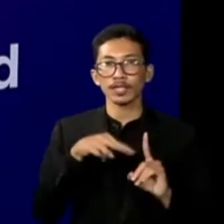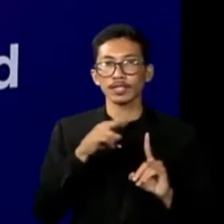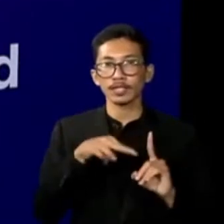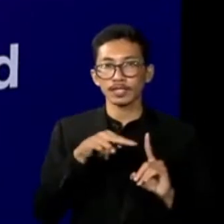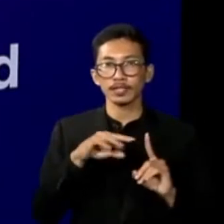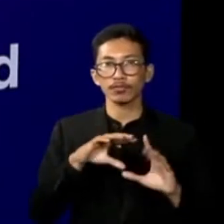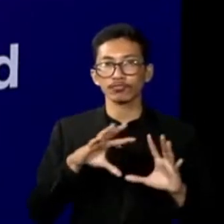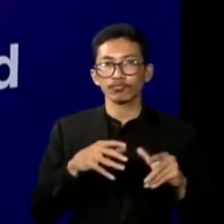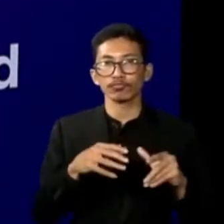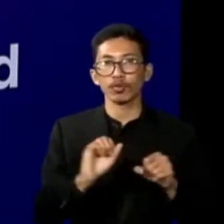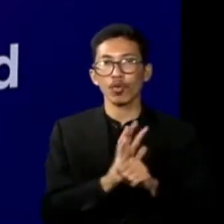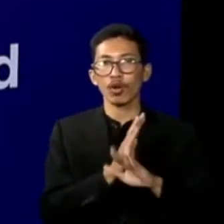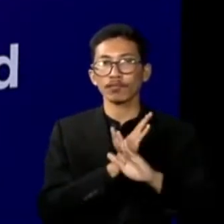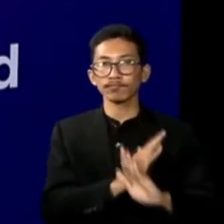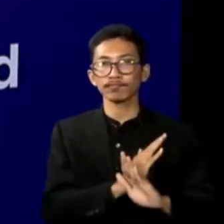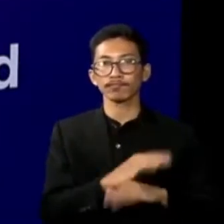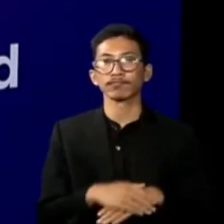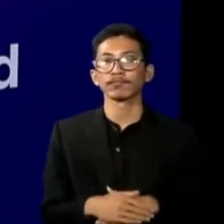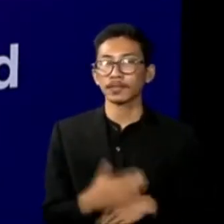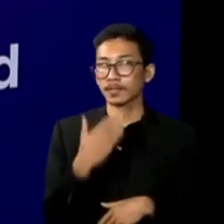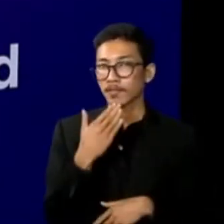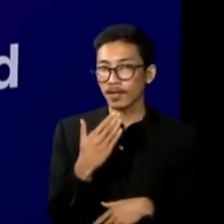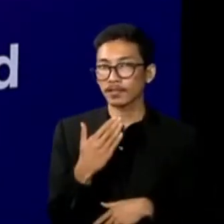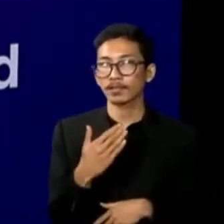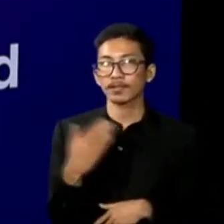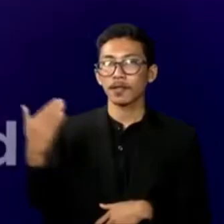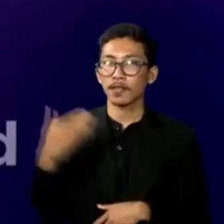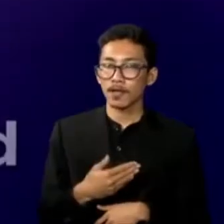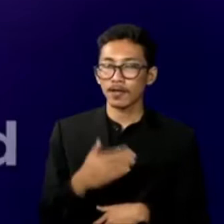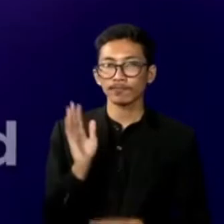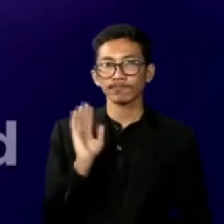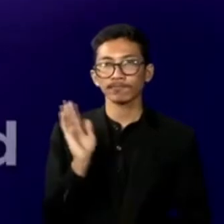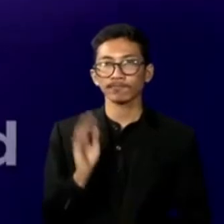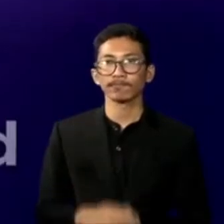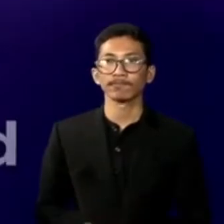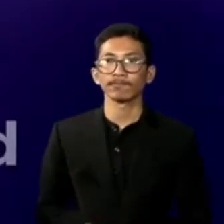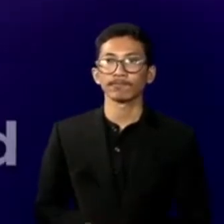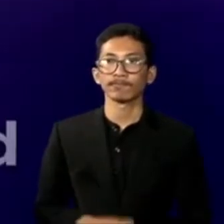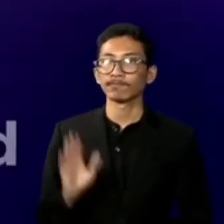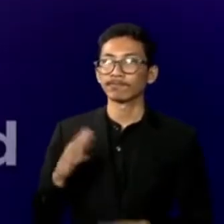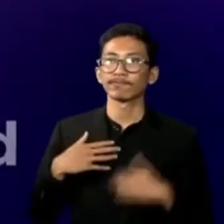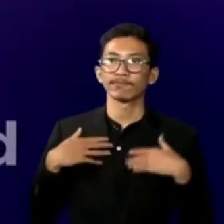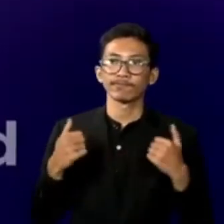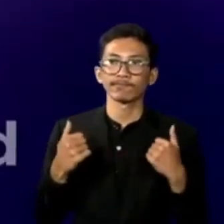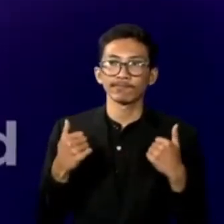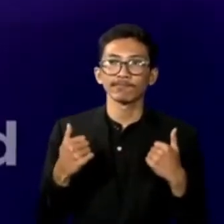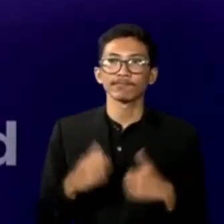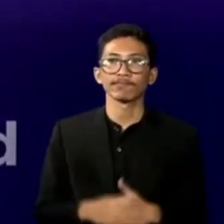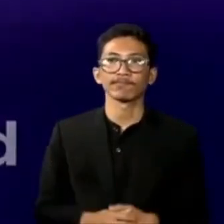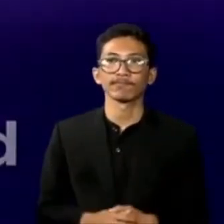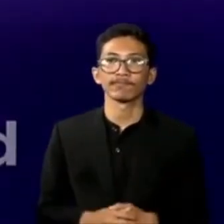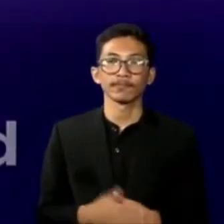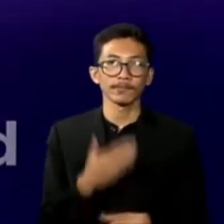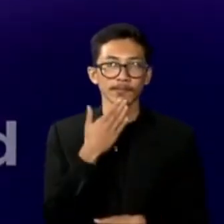satu atau gas penanganan profil 19 terima kasih Dokter kusmedi telah hadir siang ini apa kabar Sehat